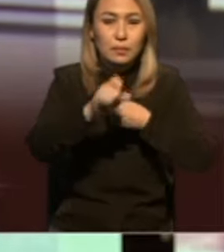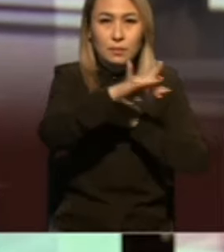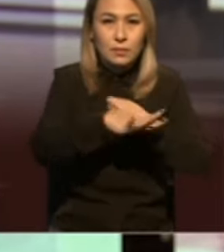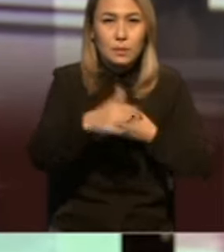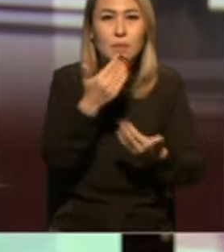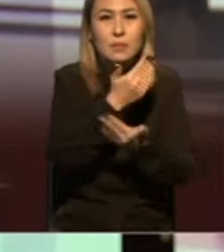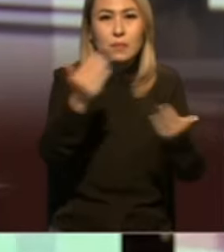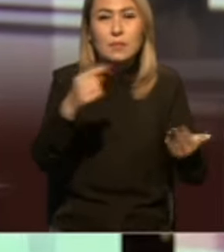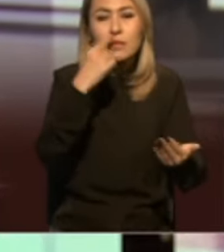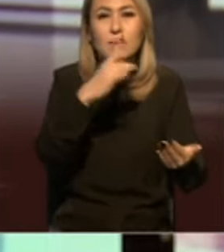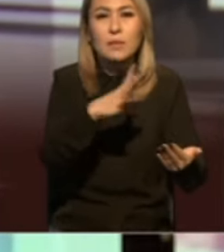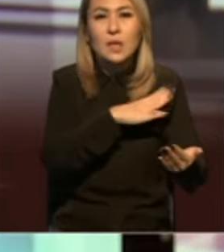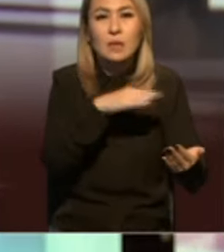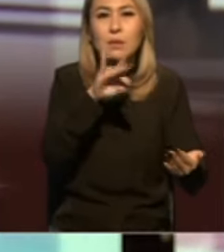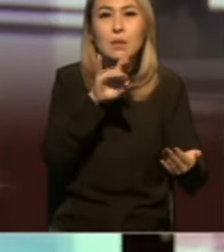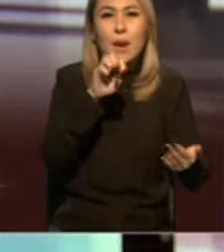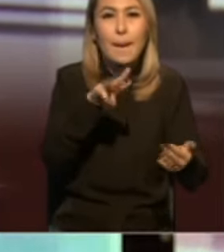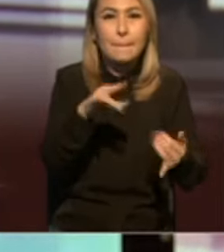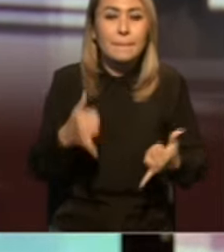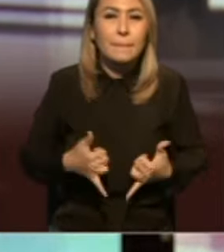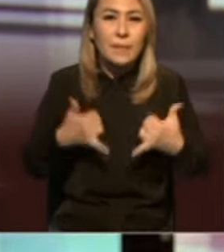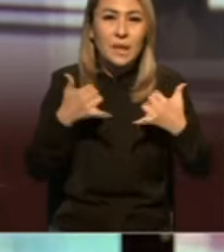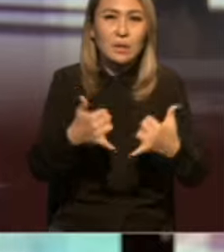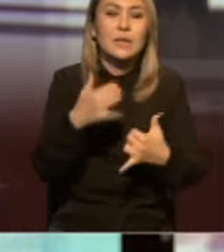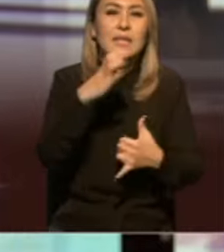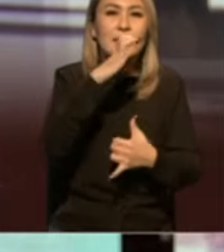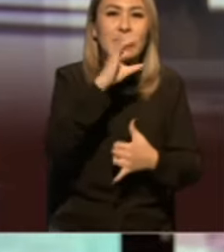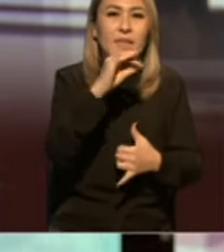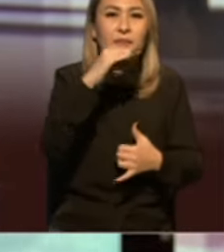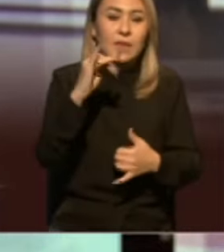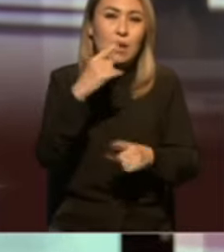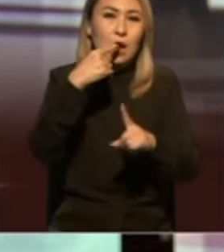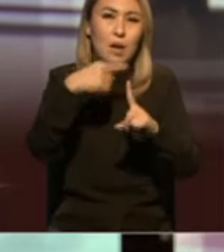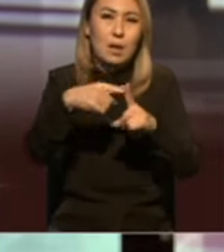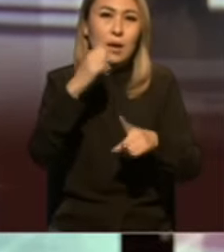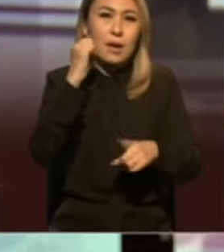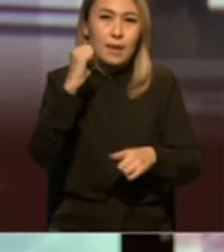айтқан Трамп ұсынған C5+ деген, яғни